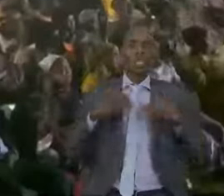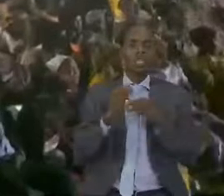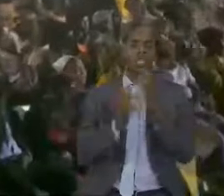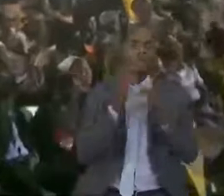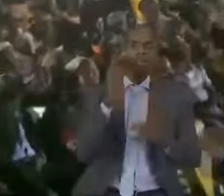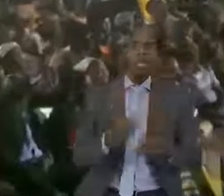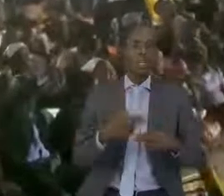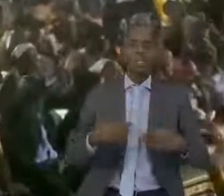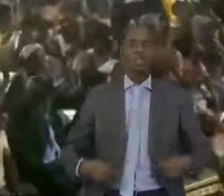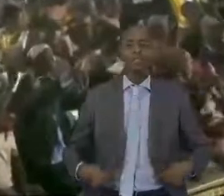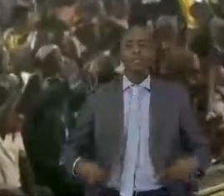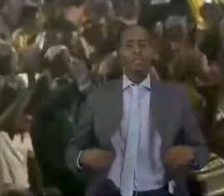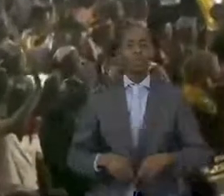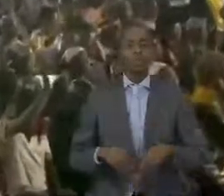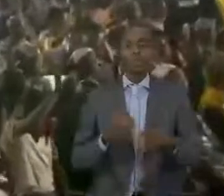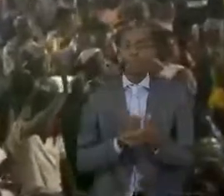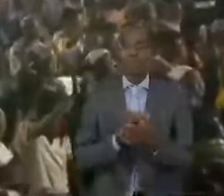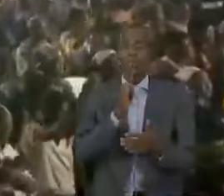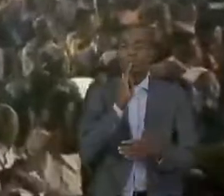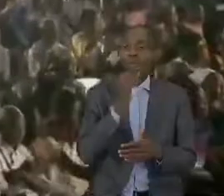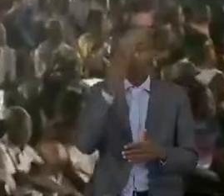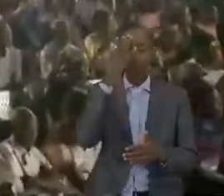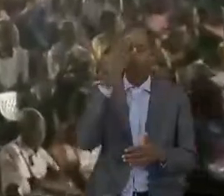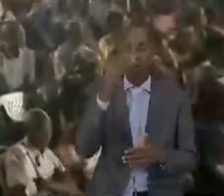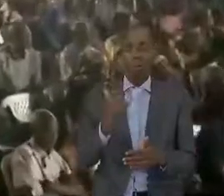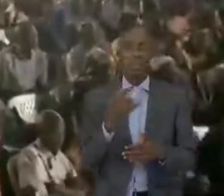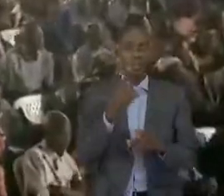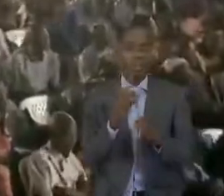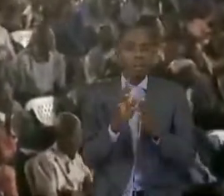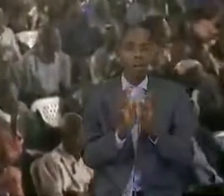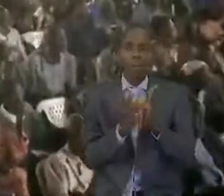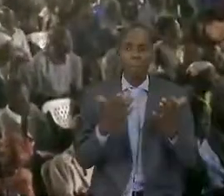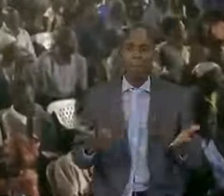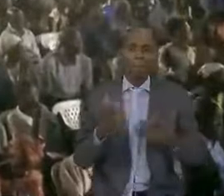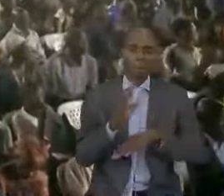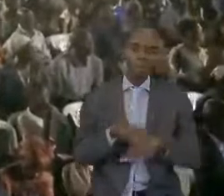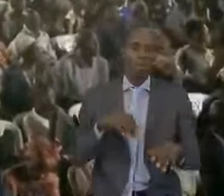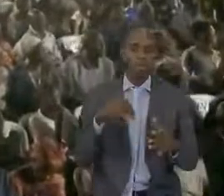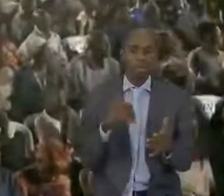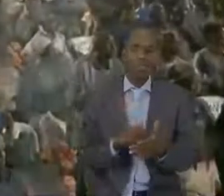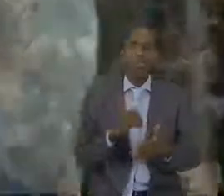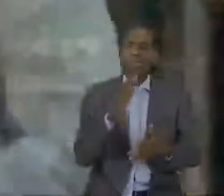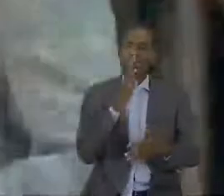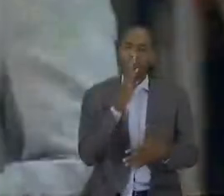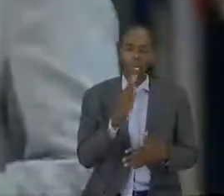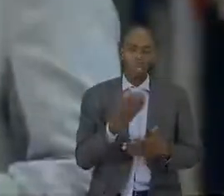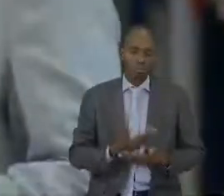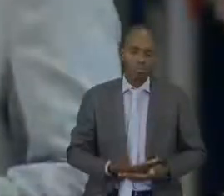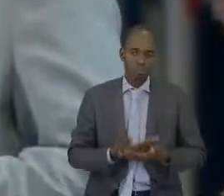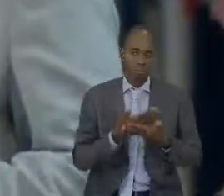Jésus. Voilà pourquoi la Bible l'appelle naître de